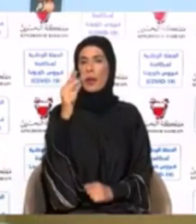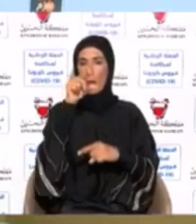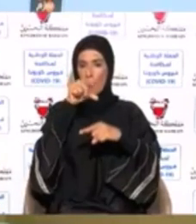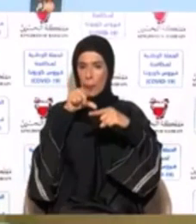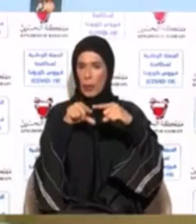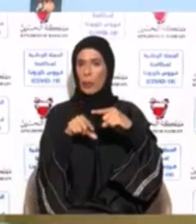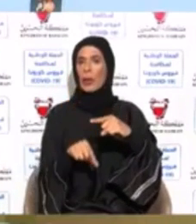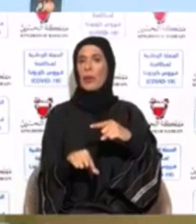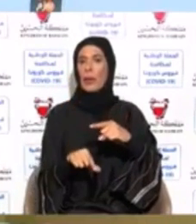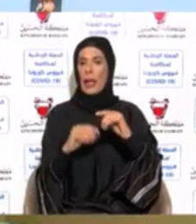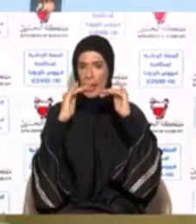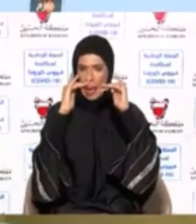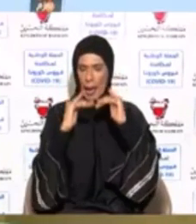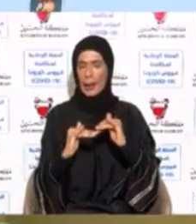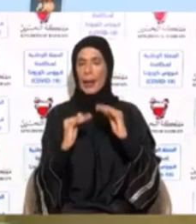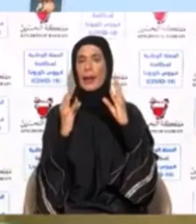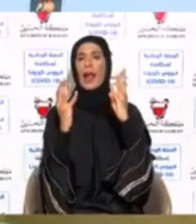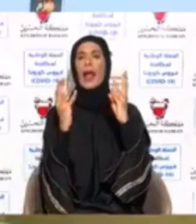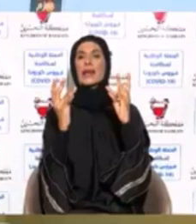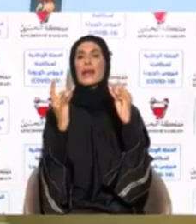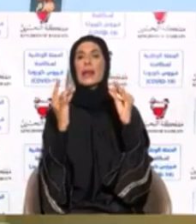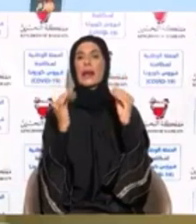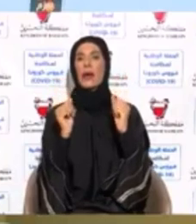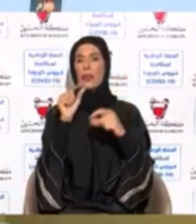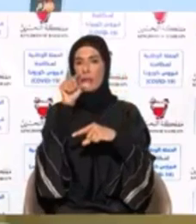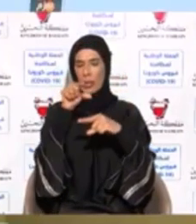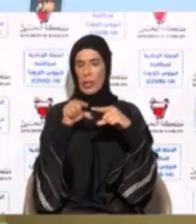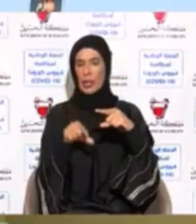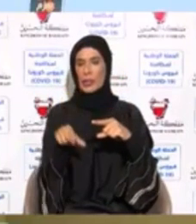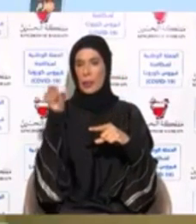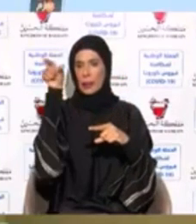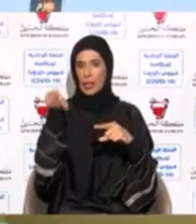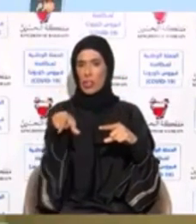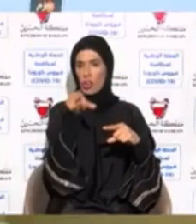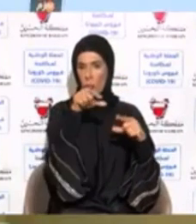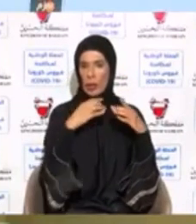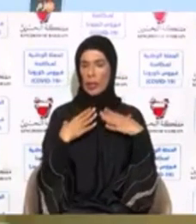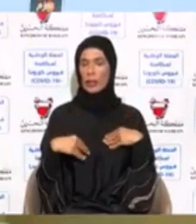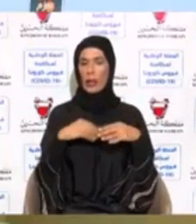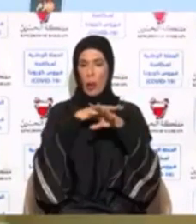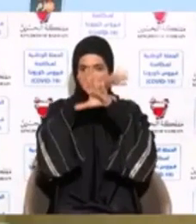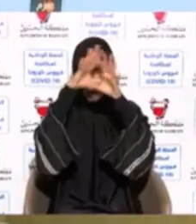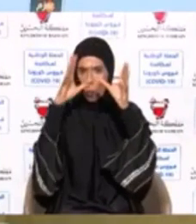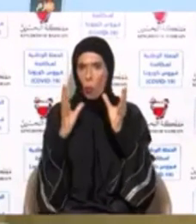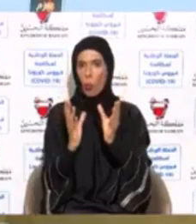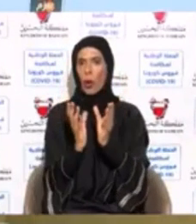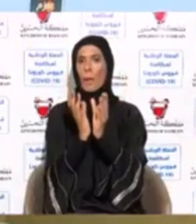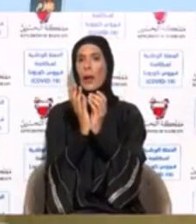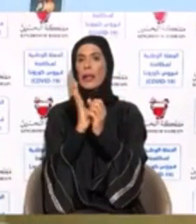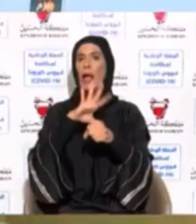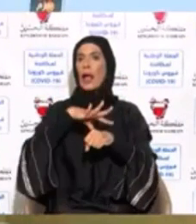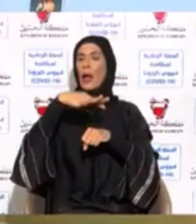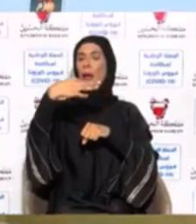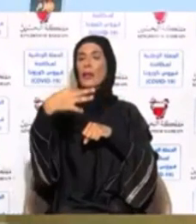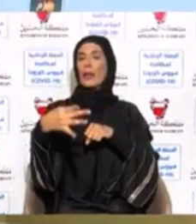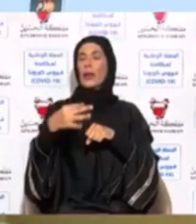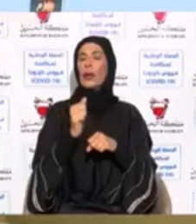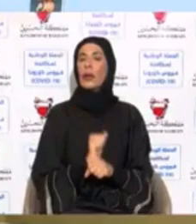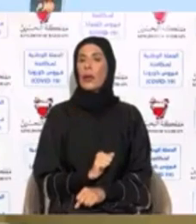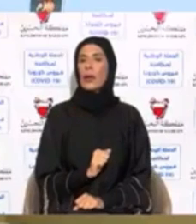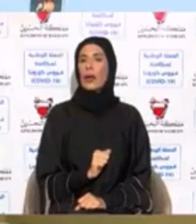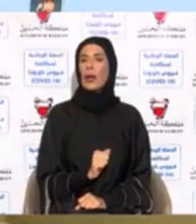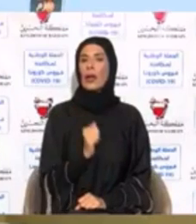19.2% من الطاقة الاستيعابية. أما عن نسبة المتعافين من إجمالي الحالات القائمة فقد